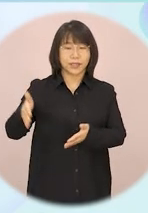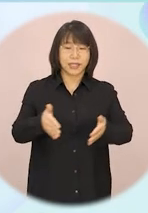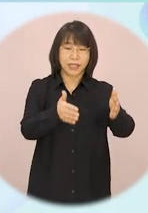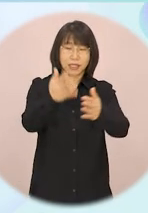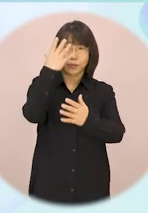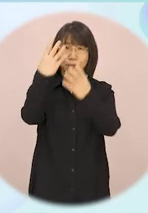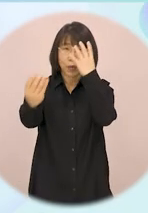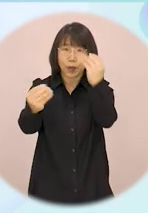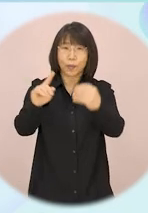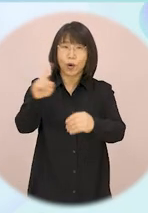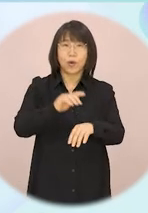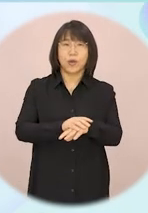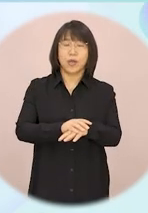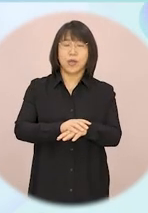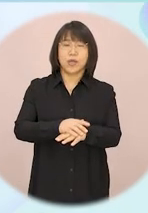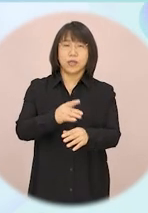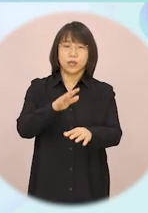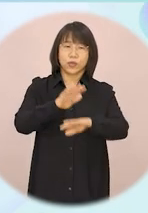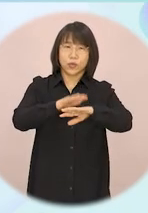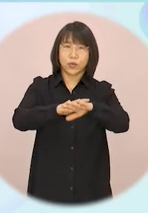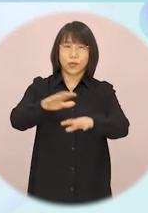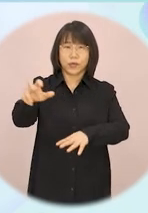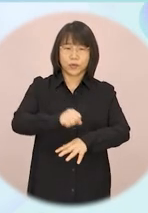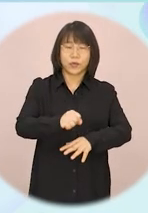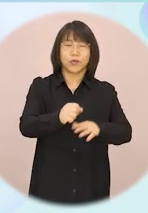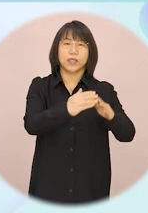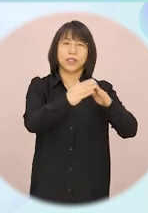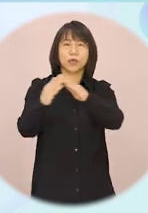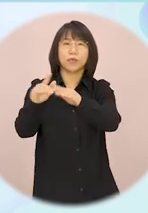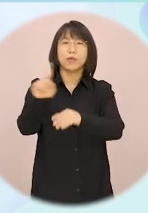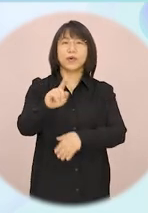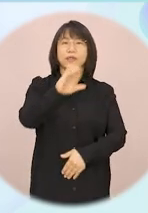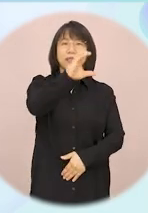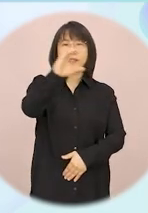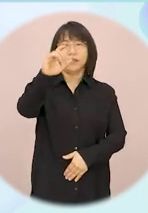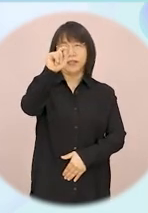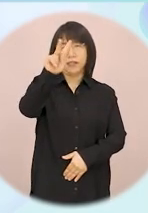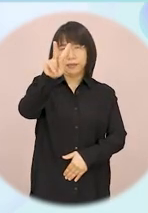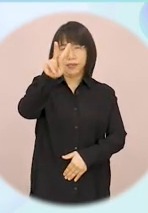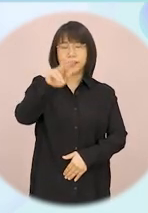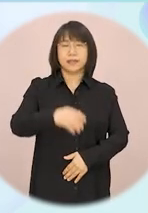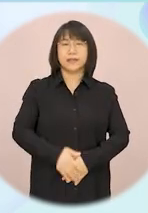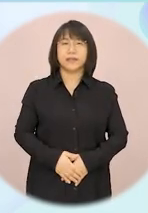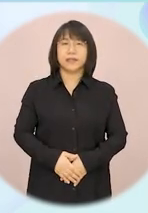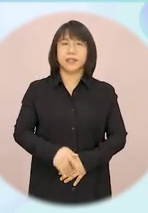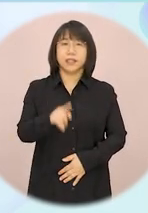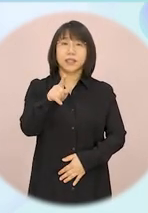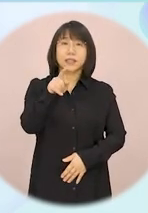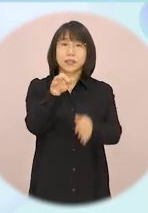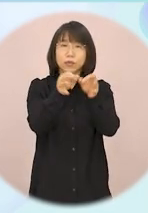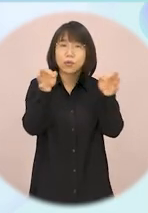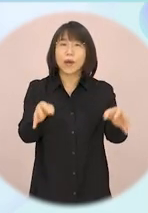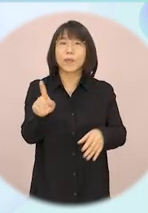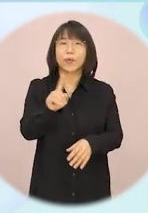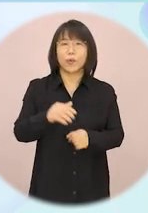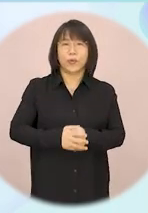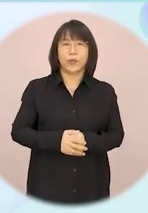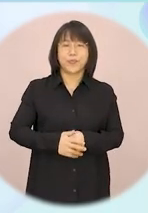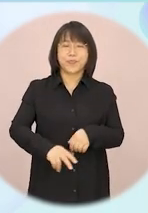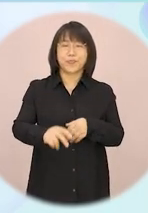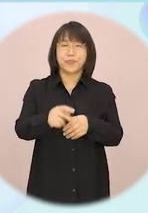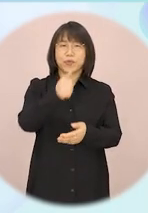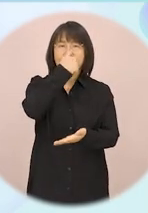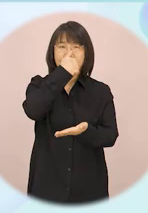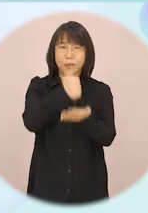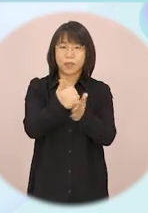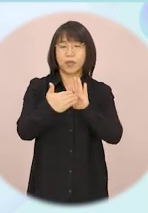손쉽게 끌고 다닐 수 있는 이동식 cctv 를 볼 수 있는데요 그동안 범죄를 예방 하거나 유기견을 찾는